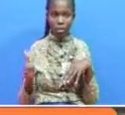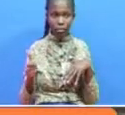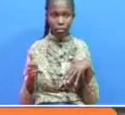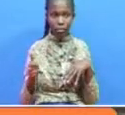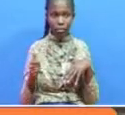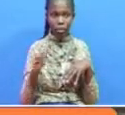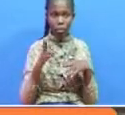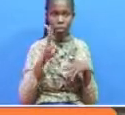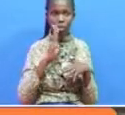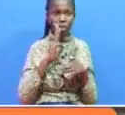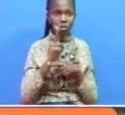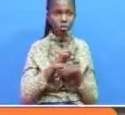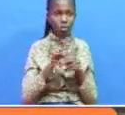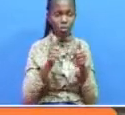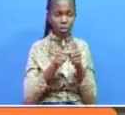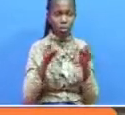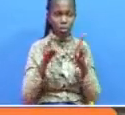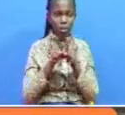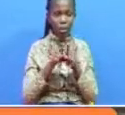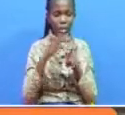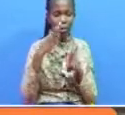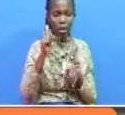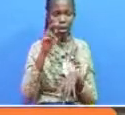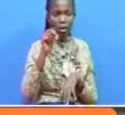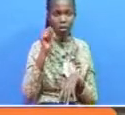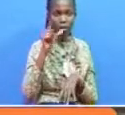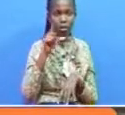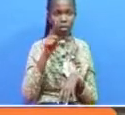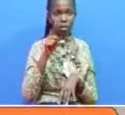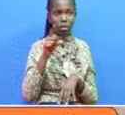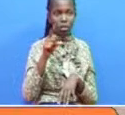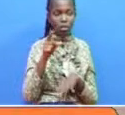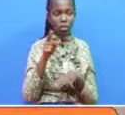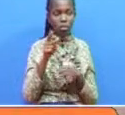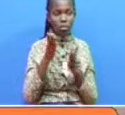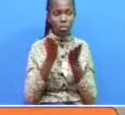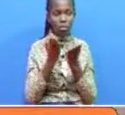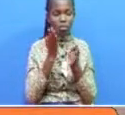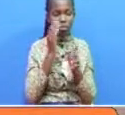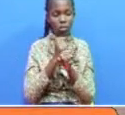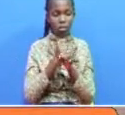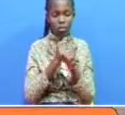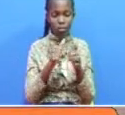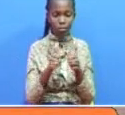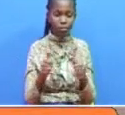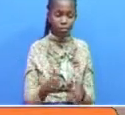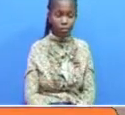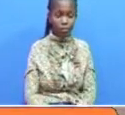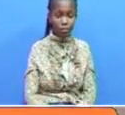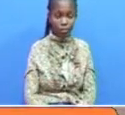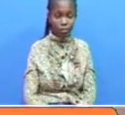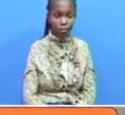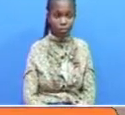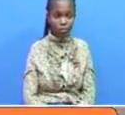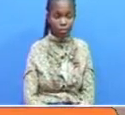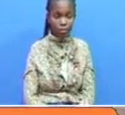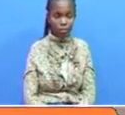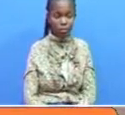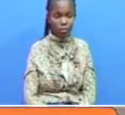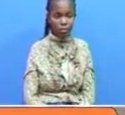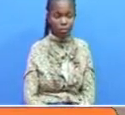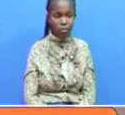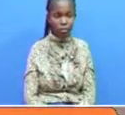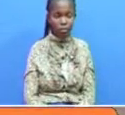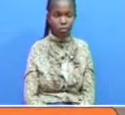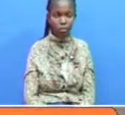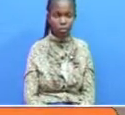imatu miyaki wei imatu na mutawo wasi wakamoko ni mwona iwa ande yo thoku mwondo wa thoku maki Daniela Mwankela Mutongoi TV mwabaanza wa kanisa